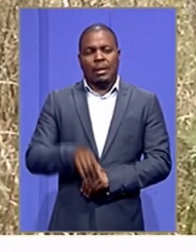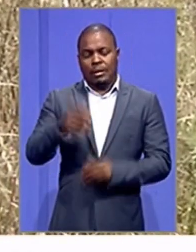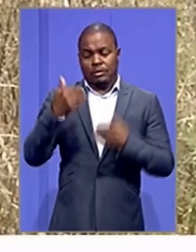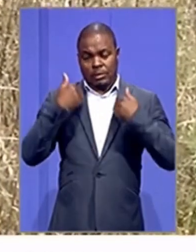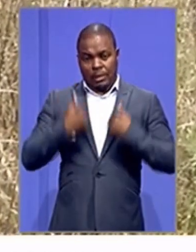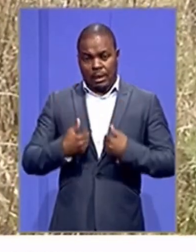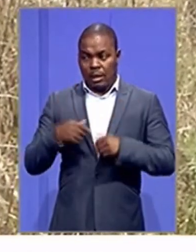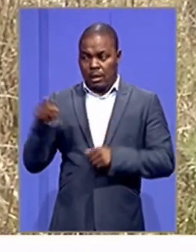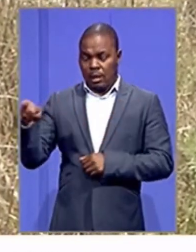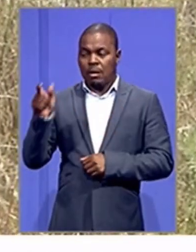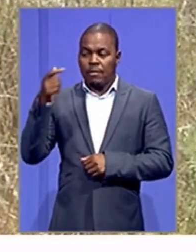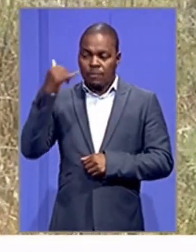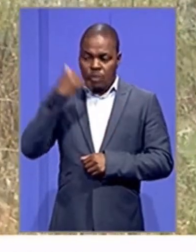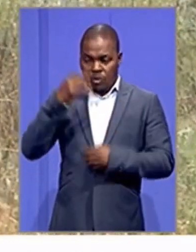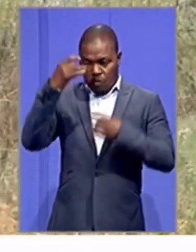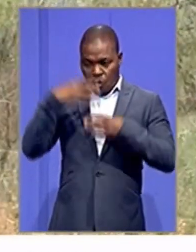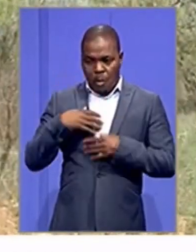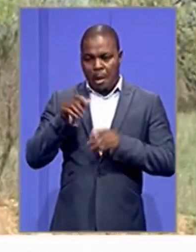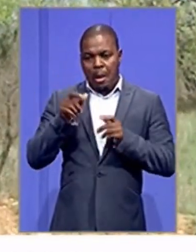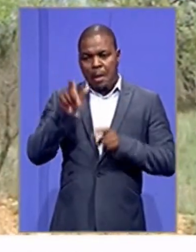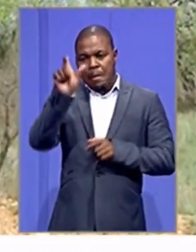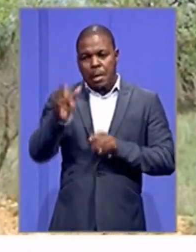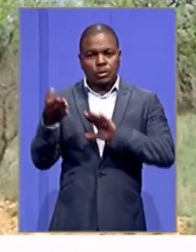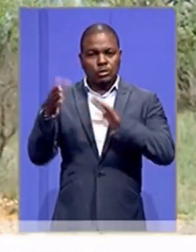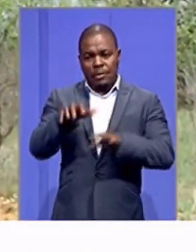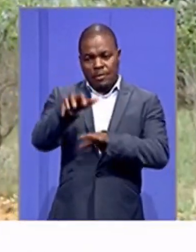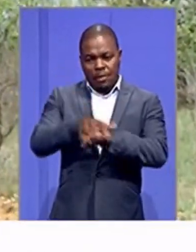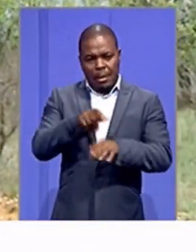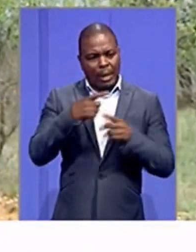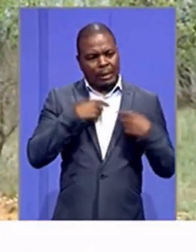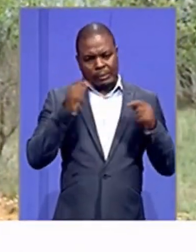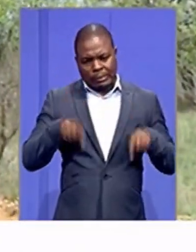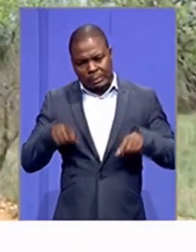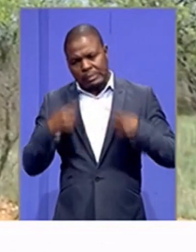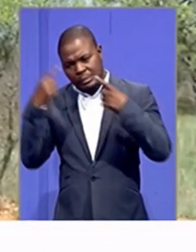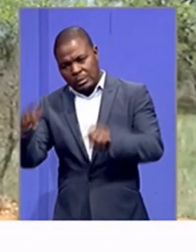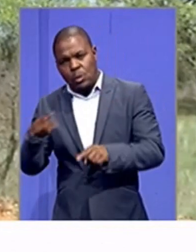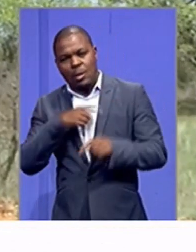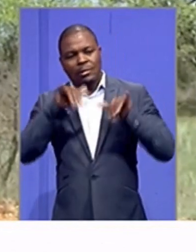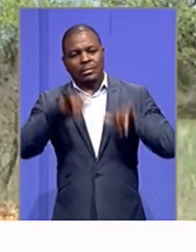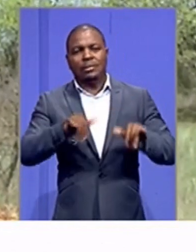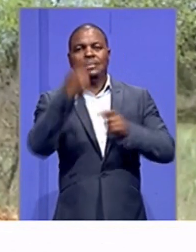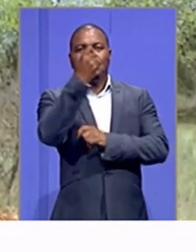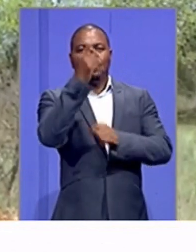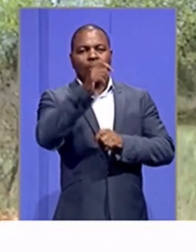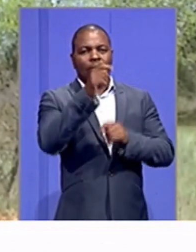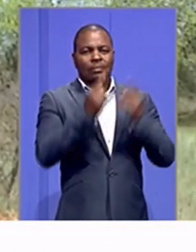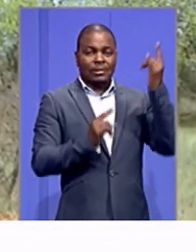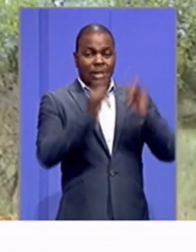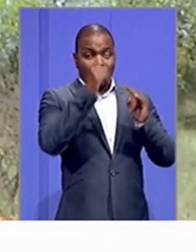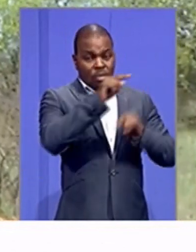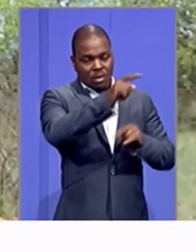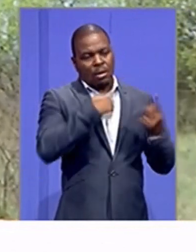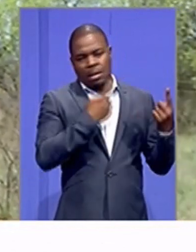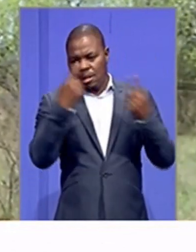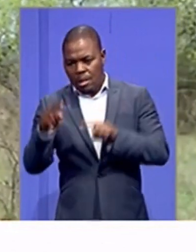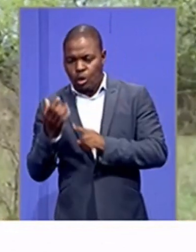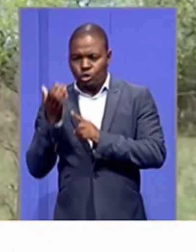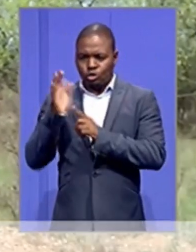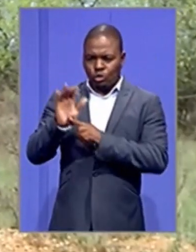he told me there's a body on the farm, and I came rushing to the farm because I'm staying in town. And then he showed me there's a body